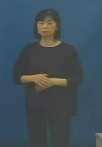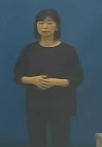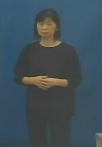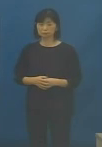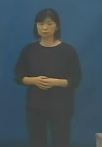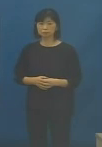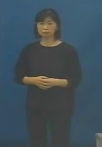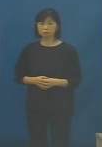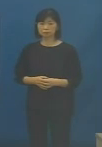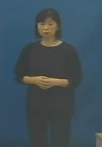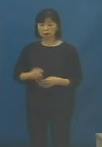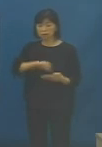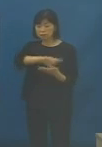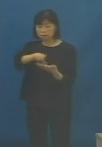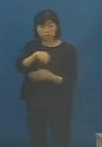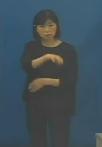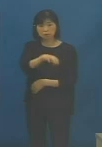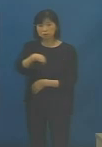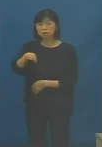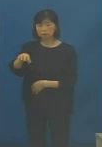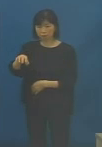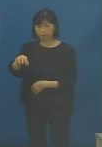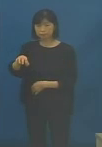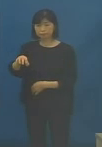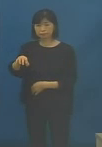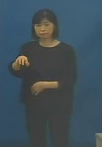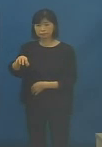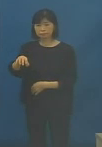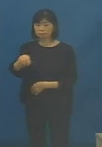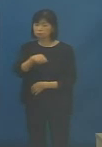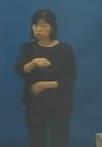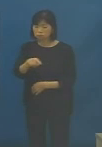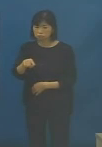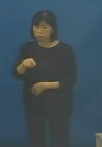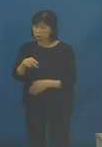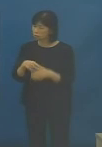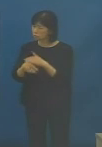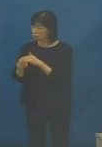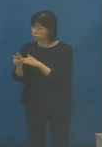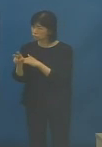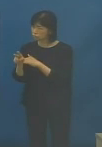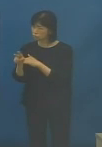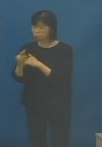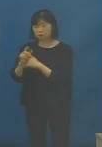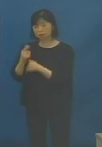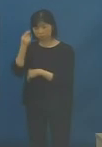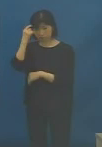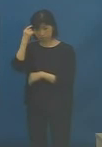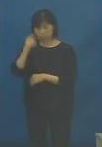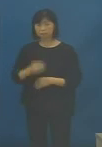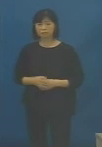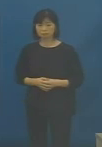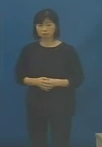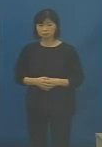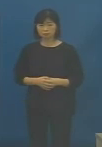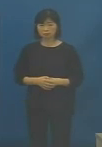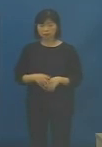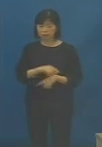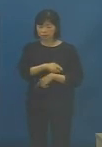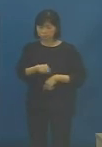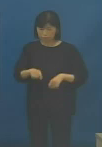で決してそれぞれの地域が何か、逃げ回ったということでは全然ないだろうと思いますね。でむしろ真面目にそれ